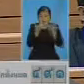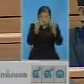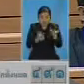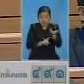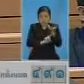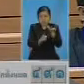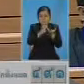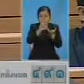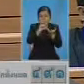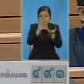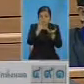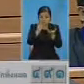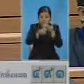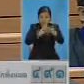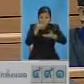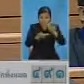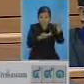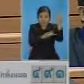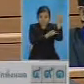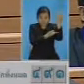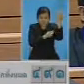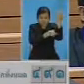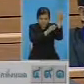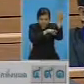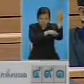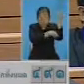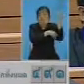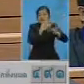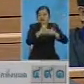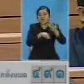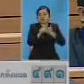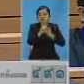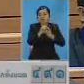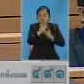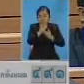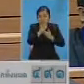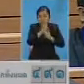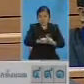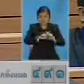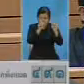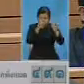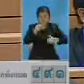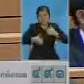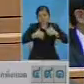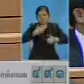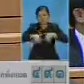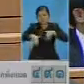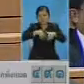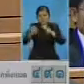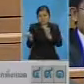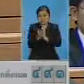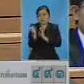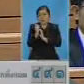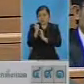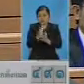าทเศษยาง28บาทมันมีความแตกต่างและความเดือดร้อนกับพี่น้องประชาชนยังไงครับท่านประ